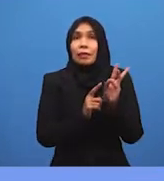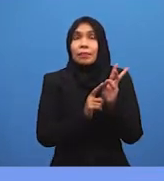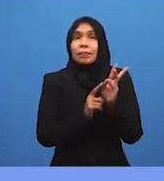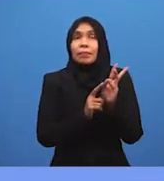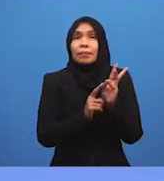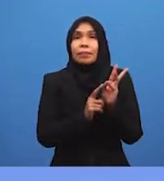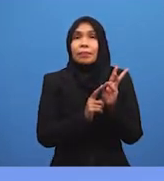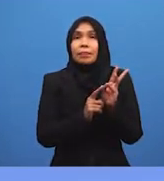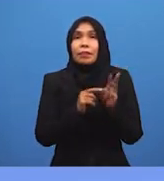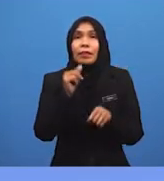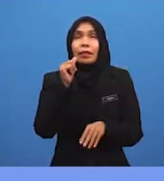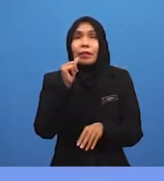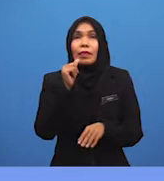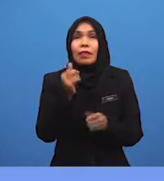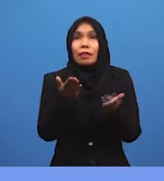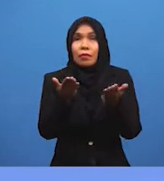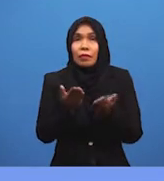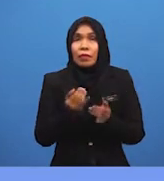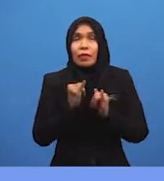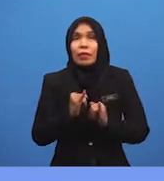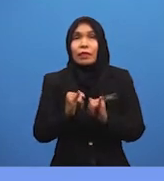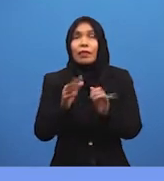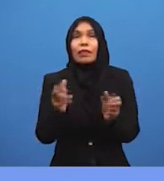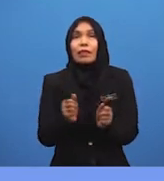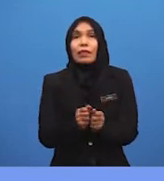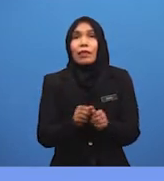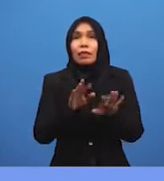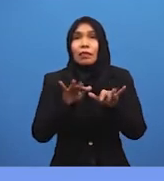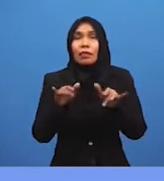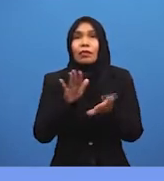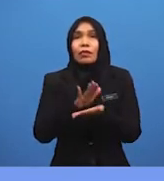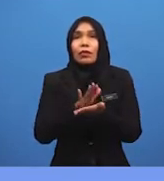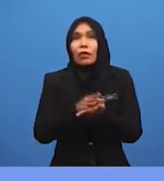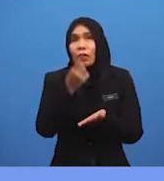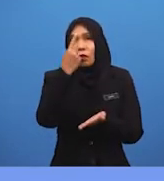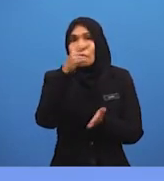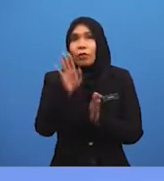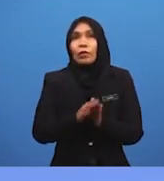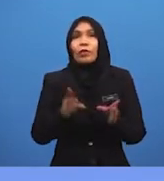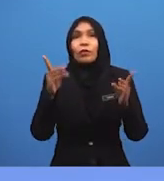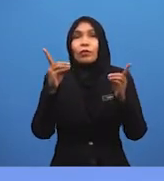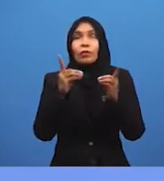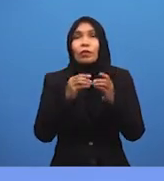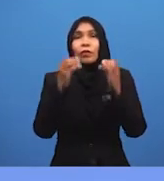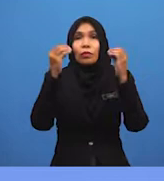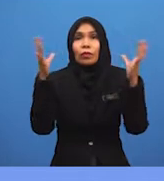6. Amira meminta izin dengan kerani sekolah untuk berjumpa guru